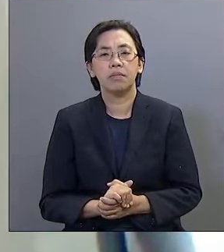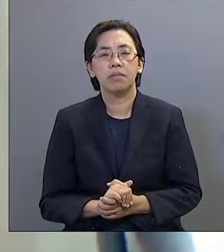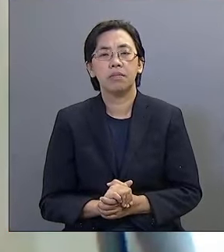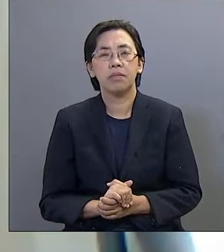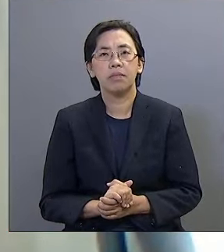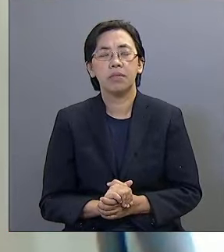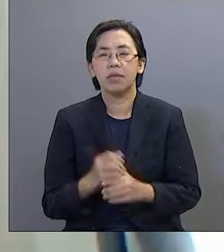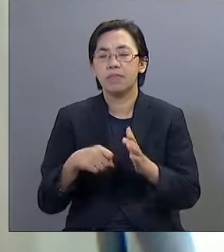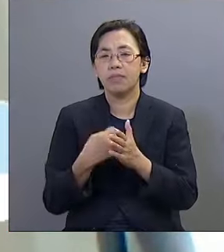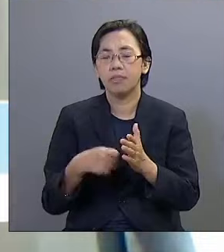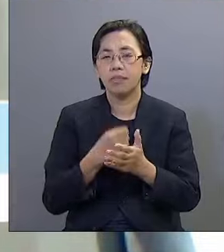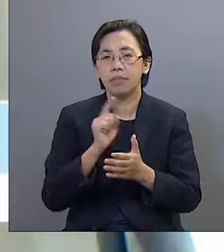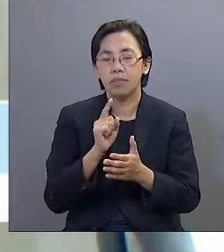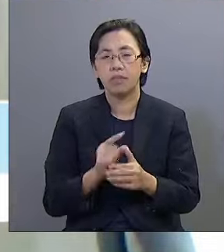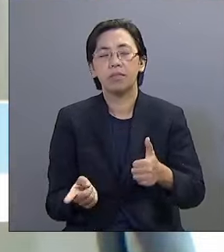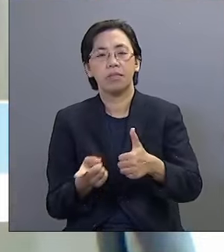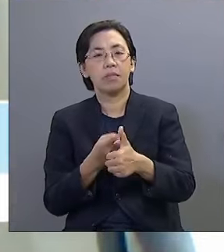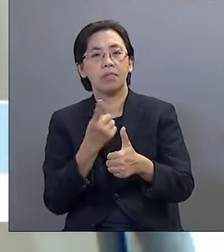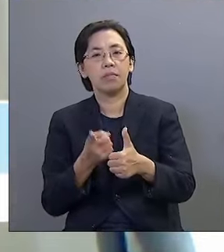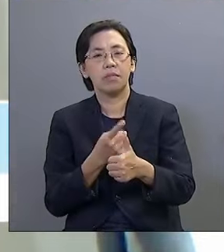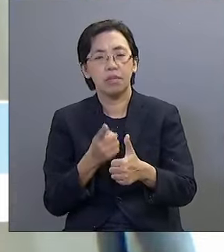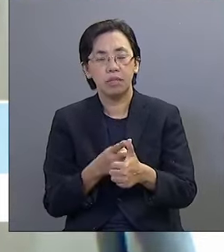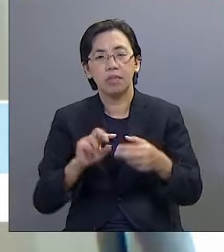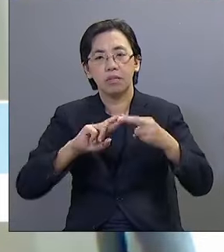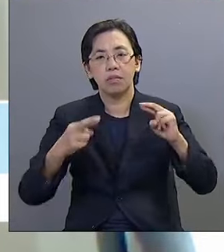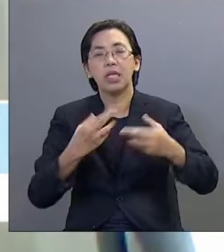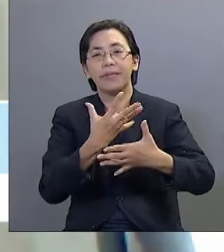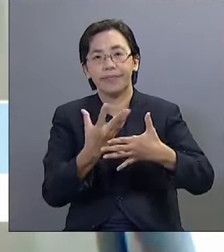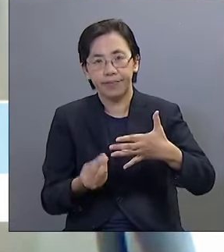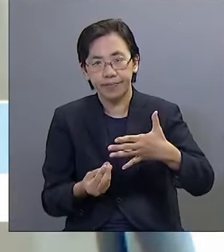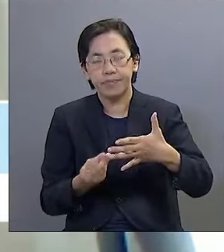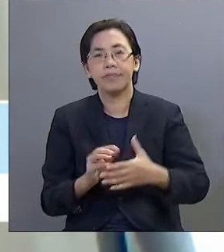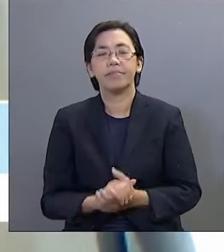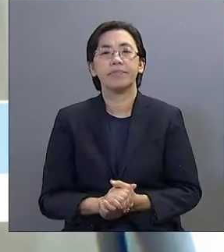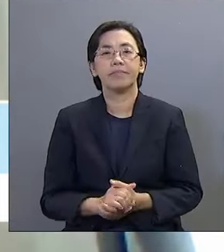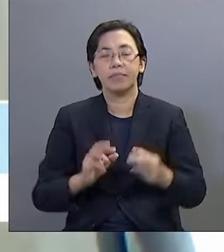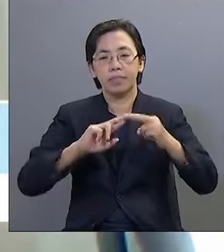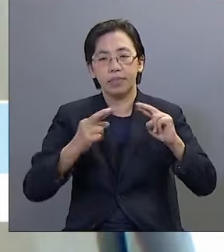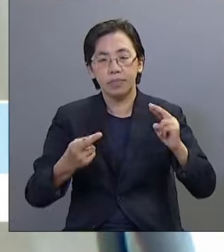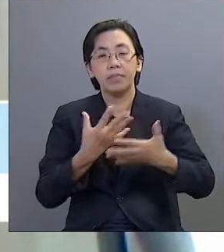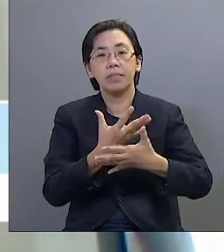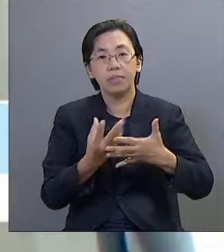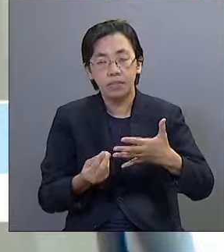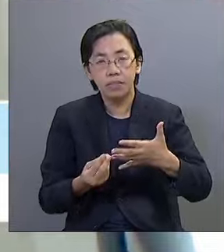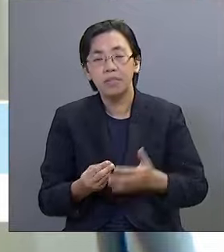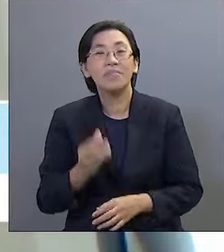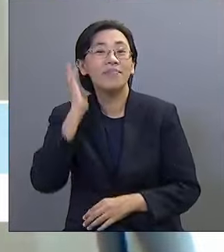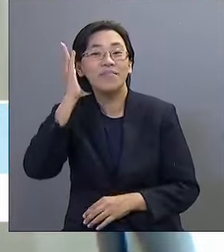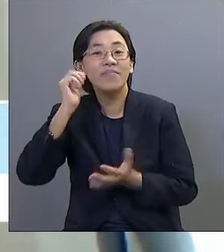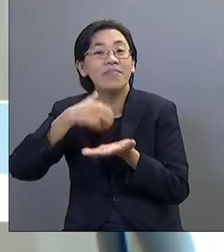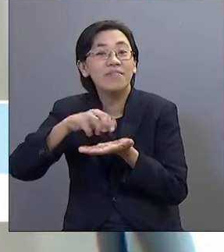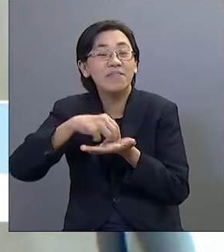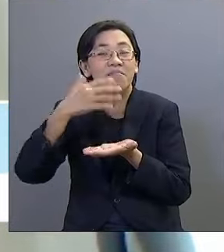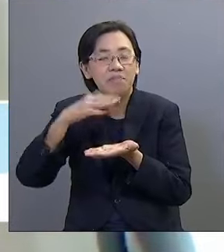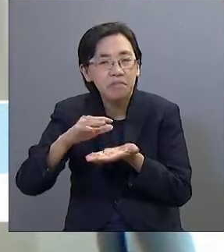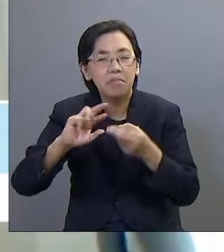สาเหตุเนี่ยนะครับก็คืออันดับหนึ่งเลยคือเรื่องพันธุกรรมนะครับครับที่คุณต๊อปบอกไปเรื่องพันธุกรรมนะครับ